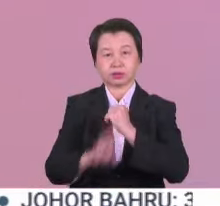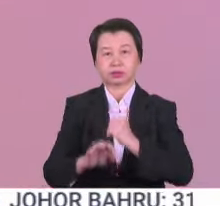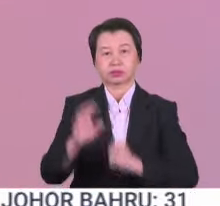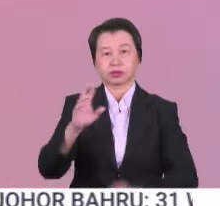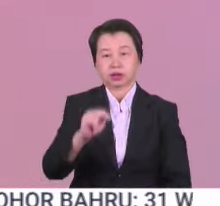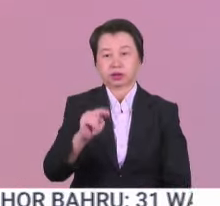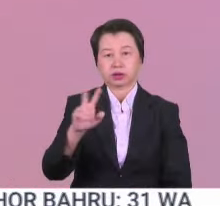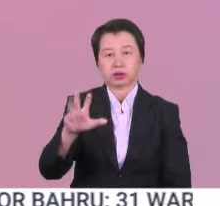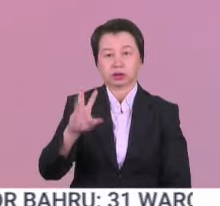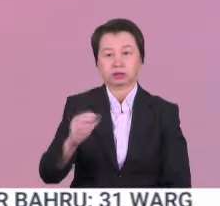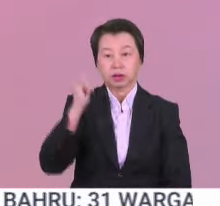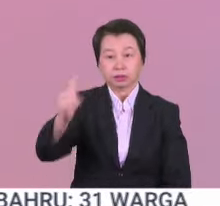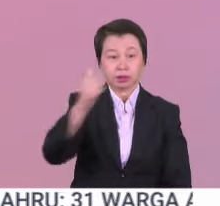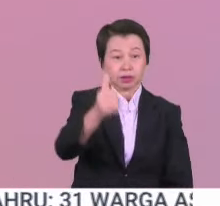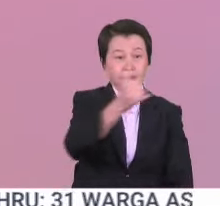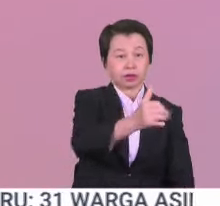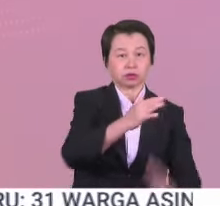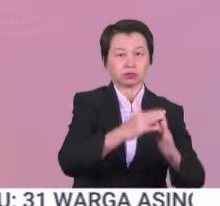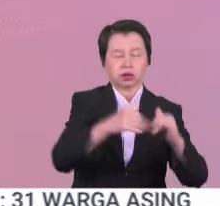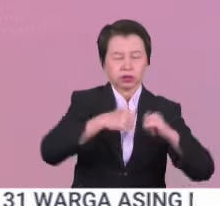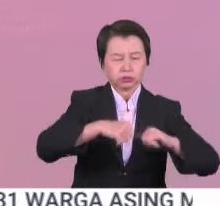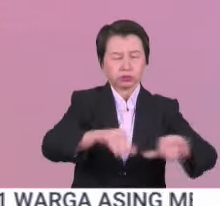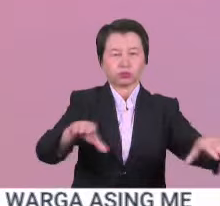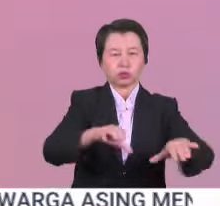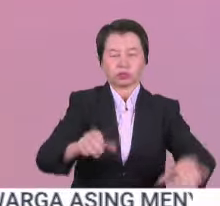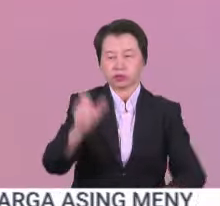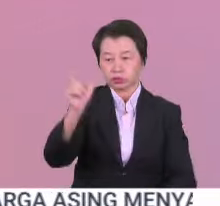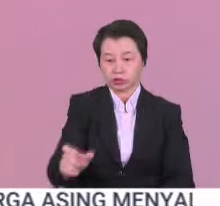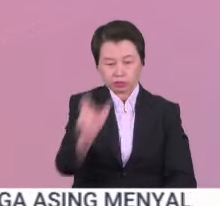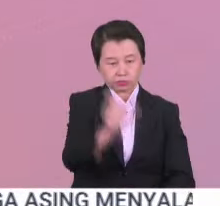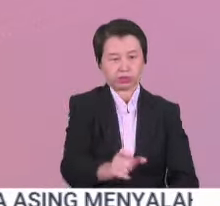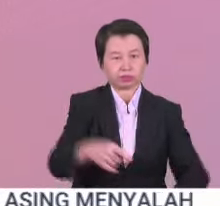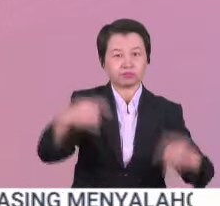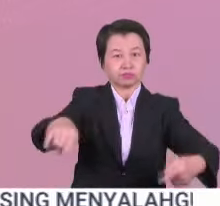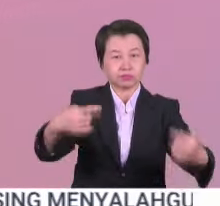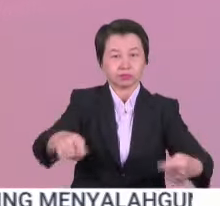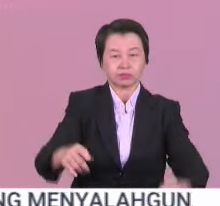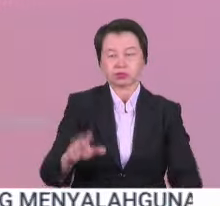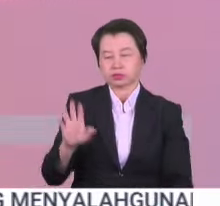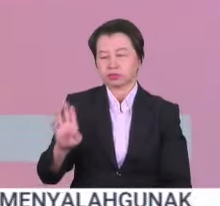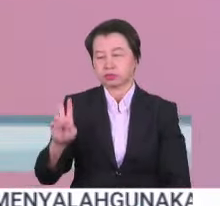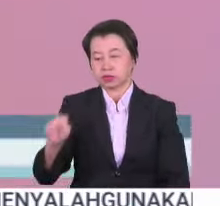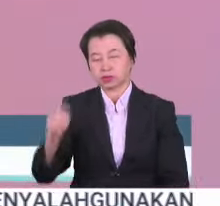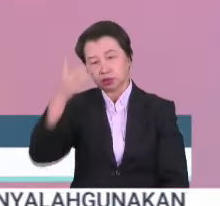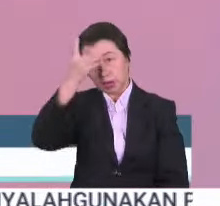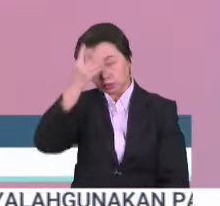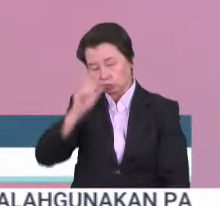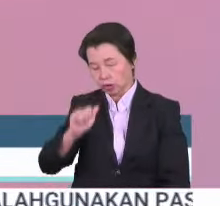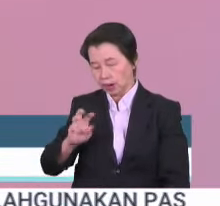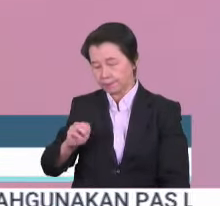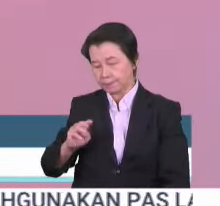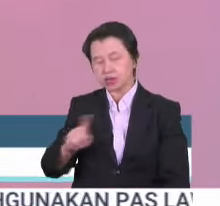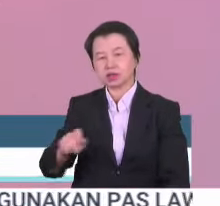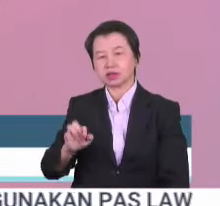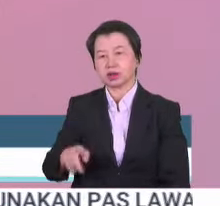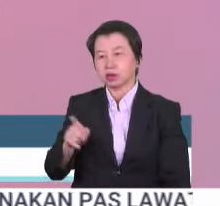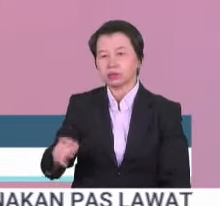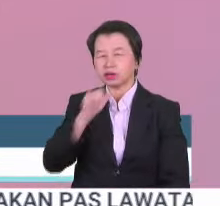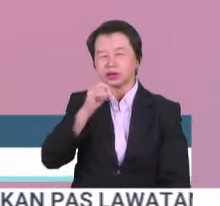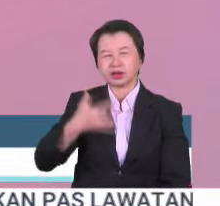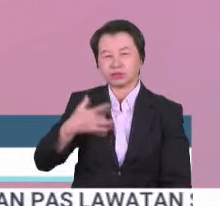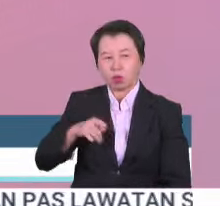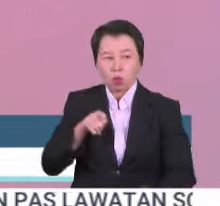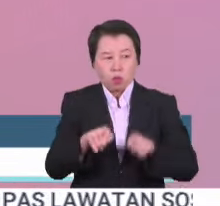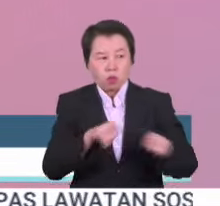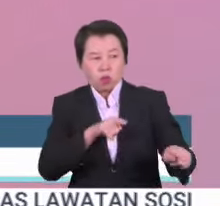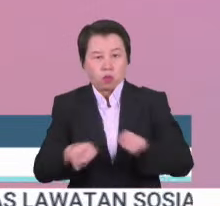Pelangai, aktiviti ziarah rumah ke rumah terus dilakukan calon bertanding. Bagi calon BN Dato' Amizah Abu Adam, beliau tidak menafikan